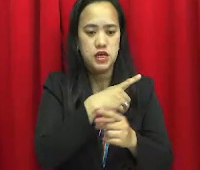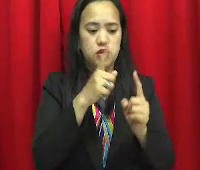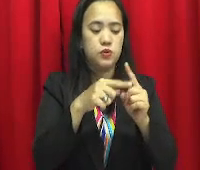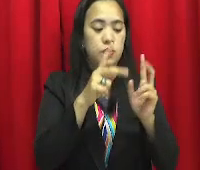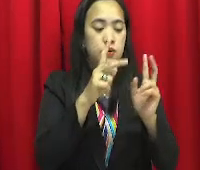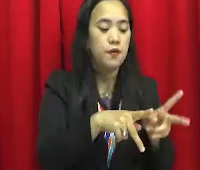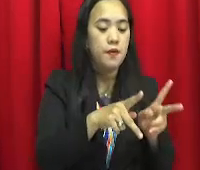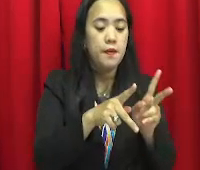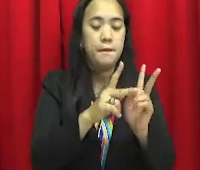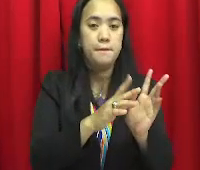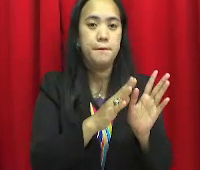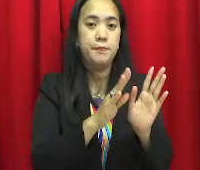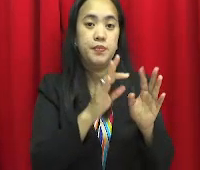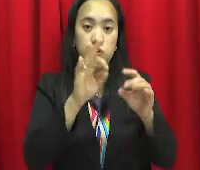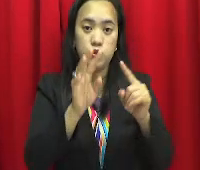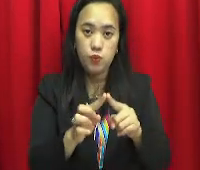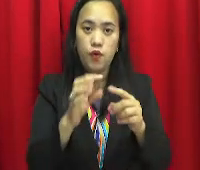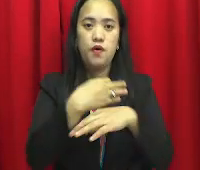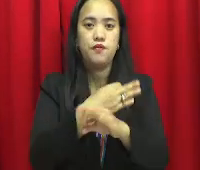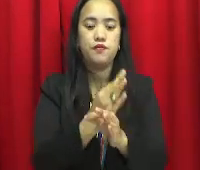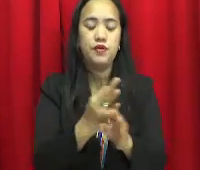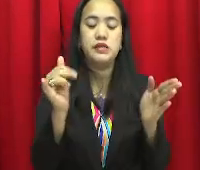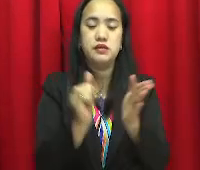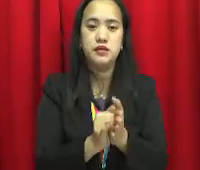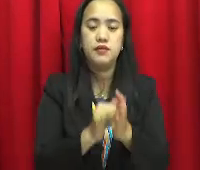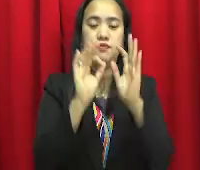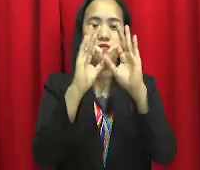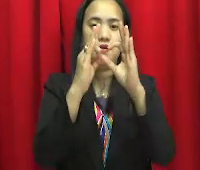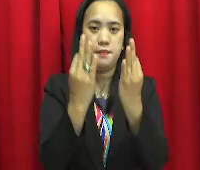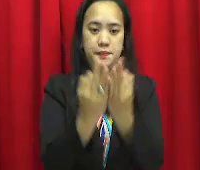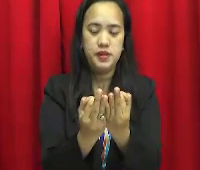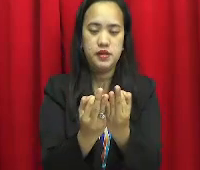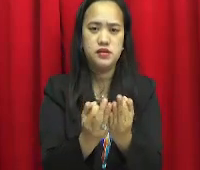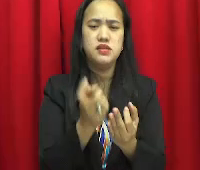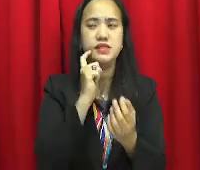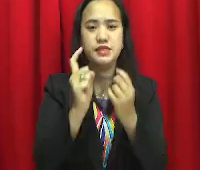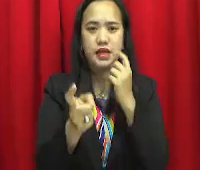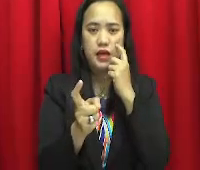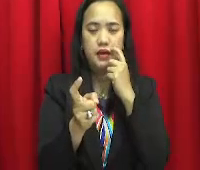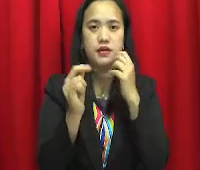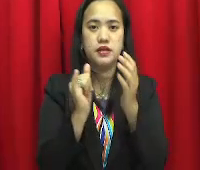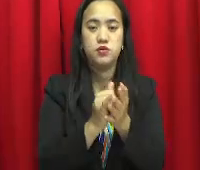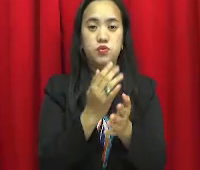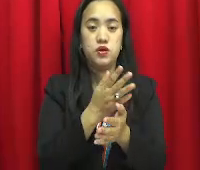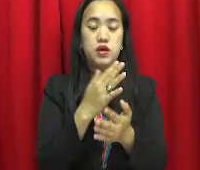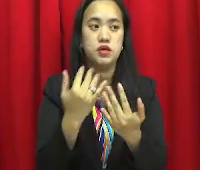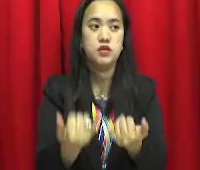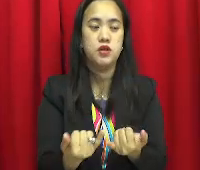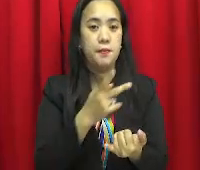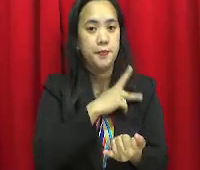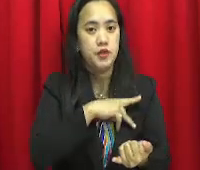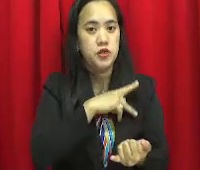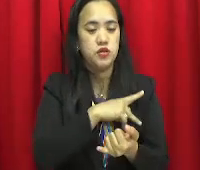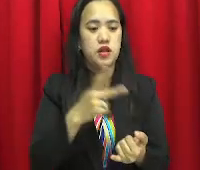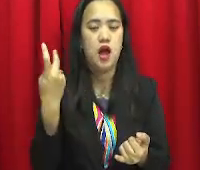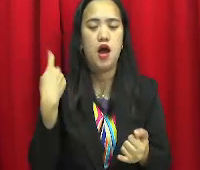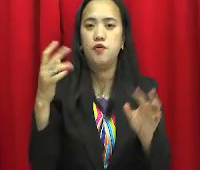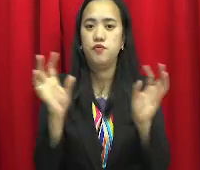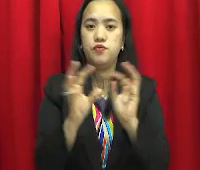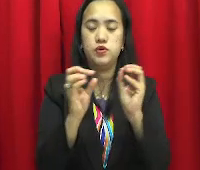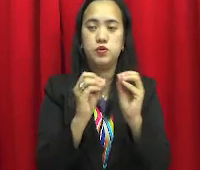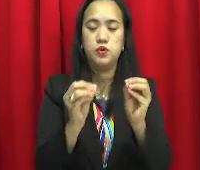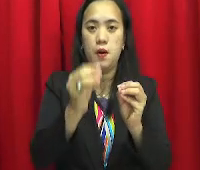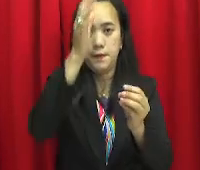man natin na single mom kayo or kayo man ay wala na asawa, at